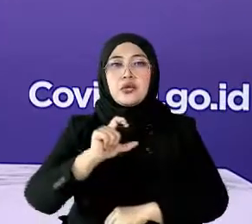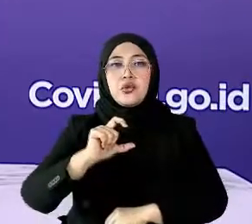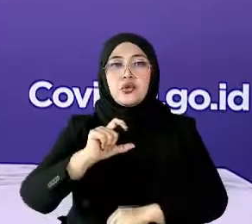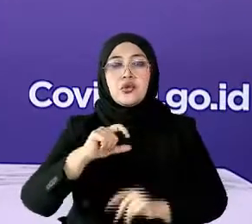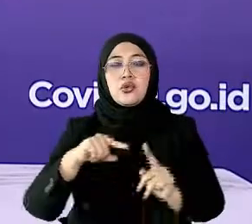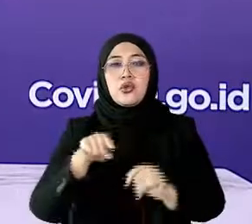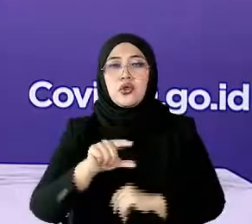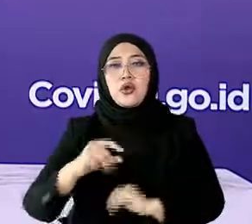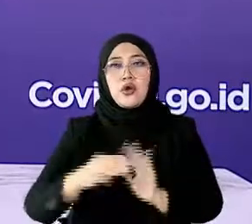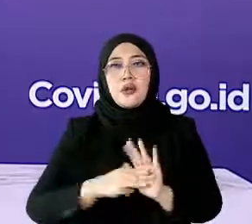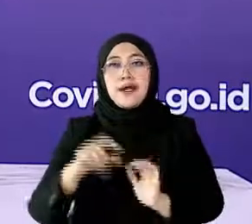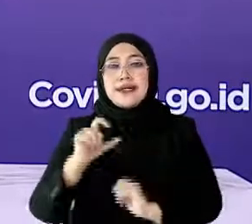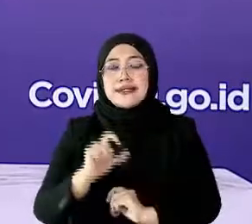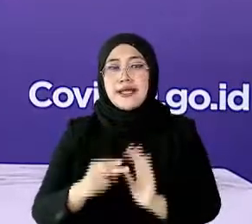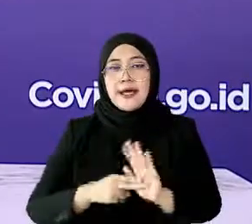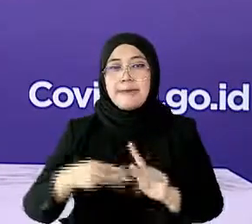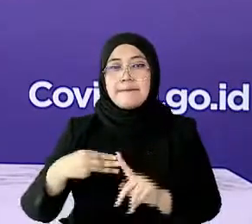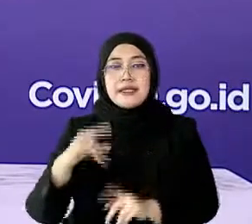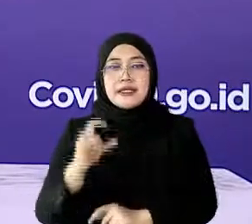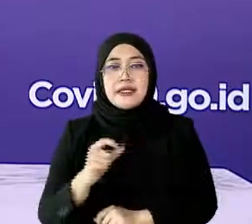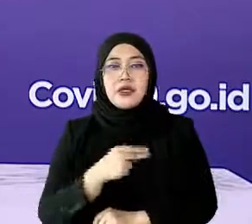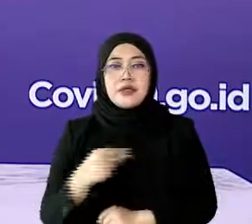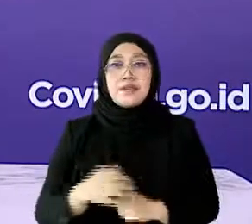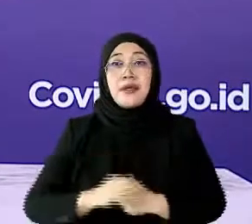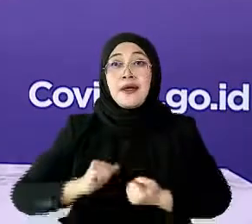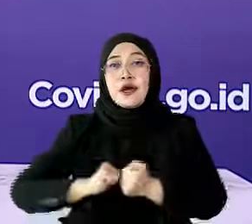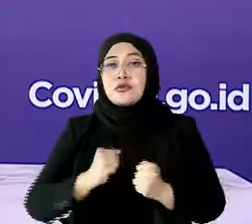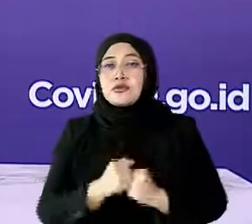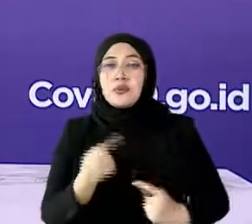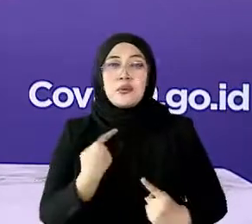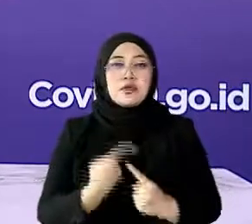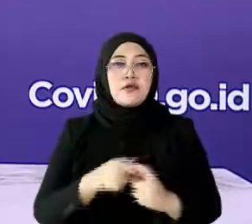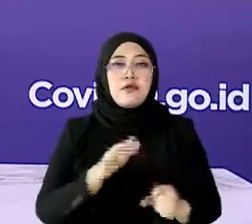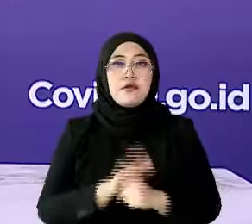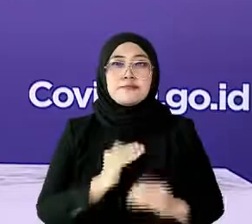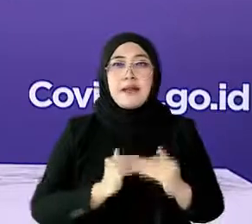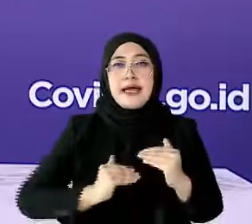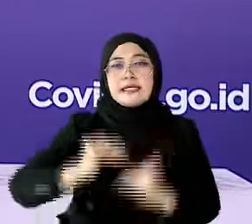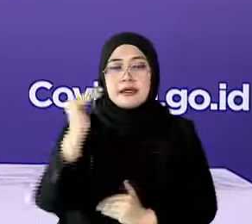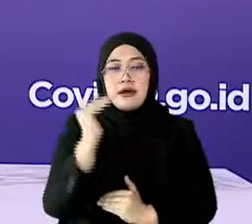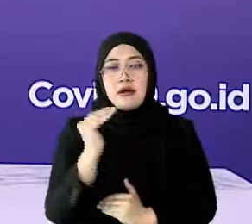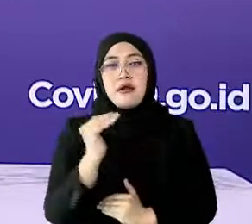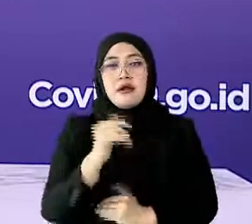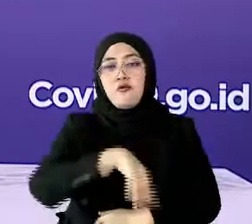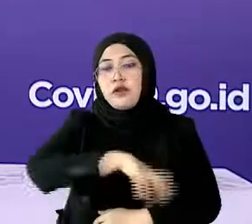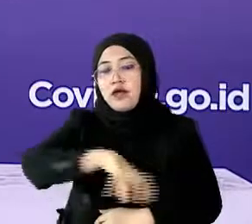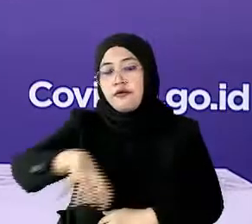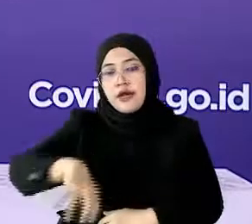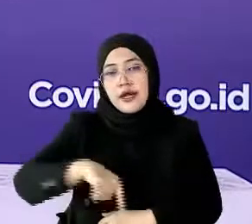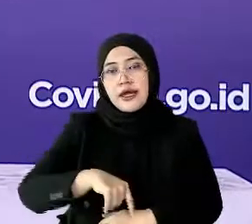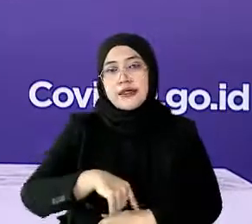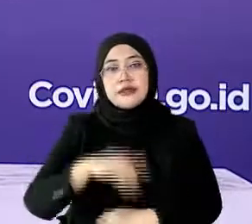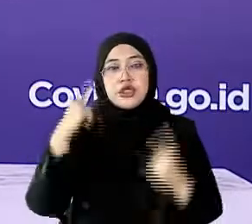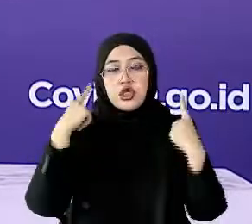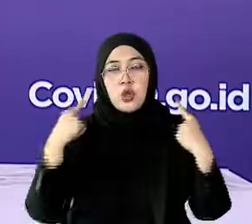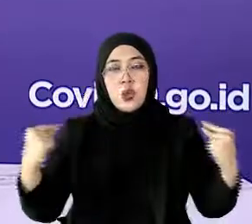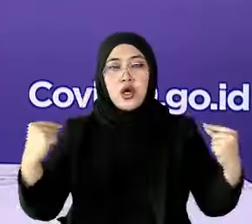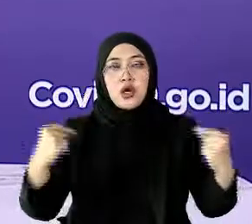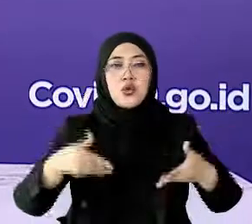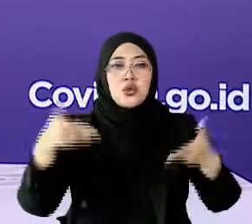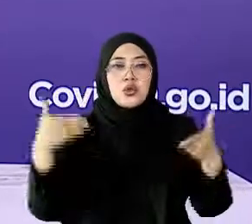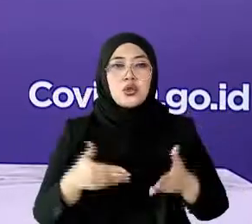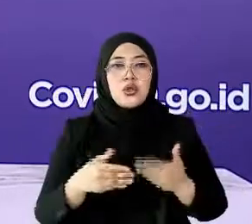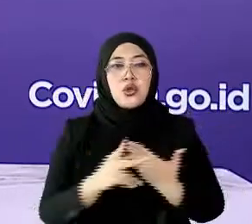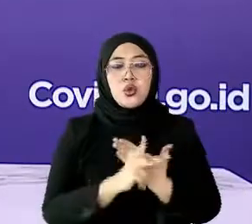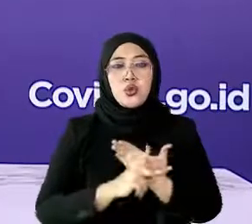Indonesia kasus konfirmasi positif coffee 19 melonjak di beberapa wilayah dipulau Jawa khususnya